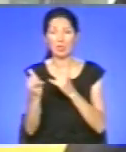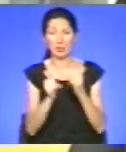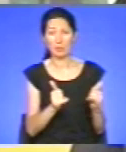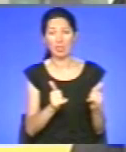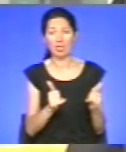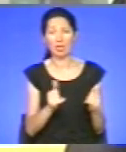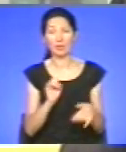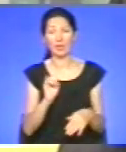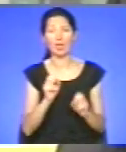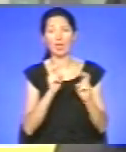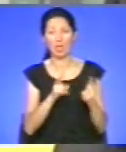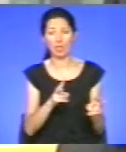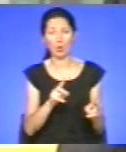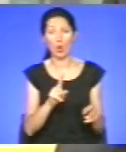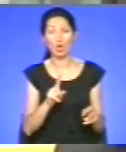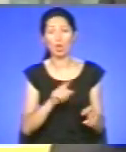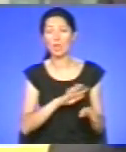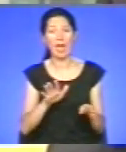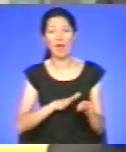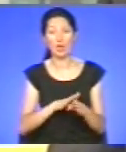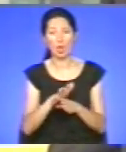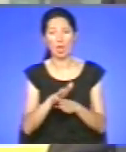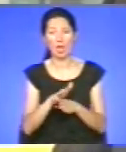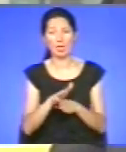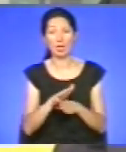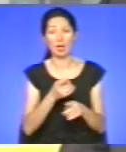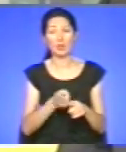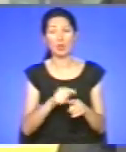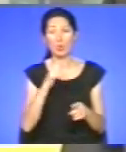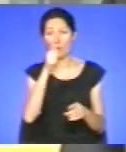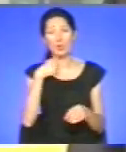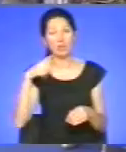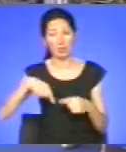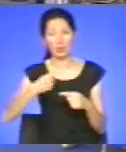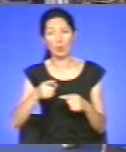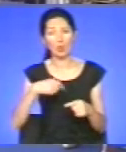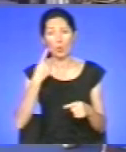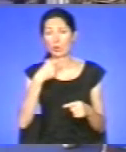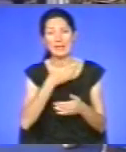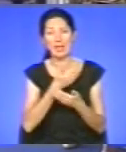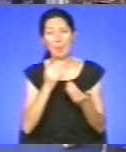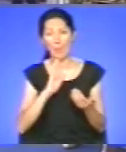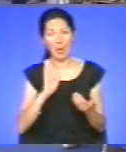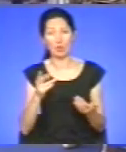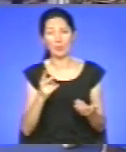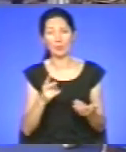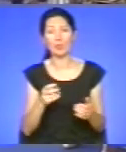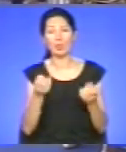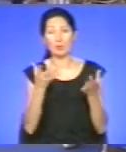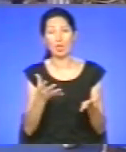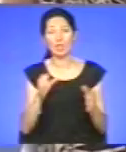і ризику щодо невиконання і в цьому році, і в майбутньому році я не бачу. Спрощення законодавчої бази